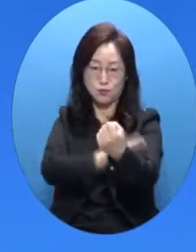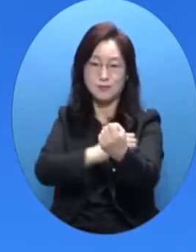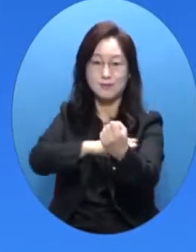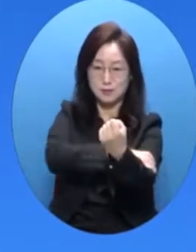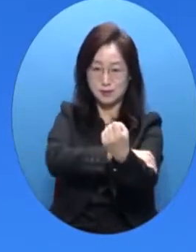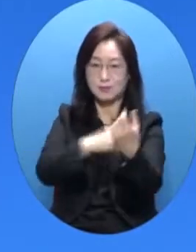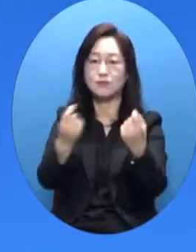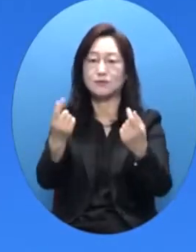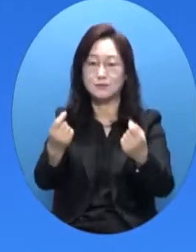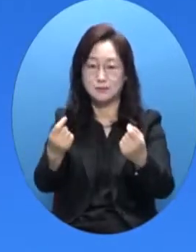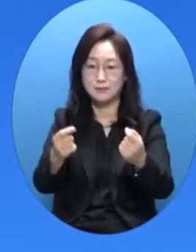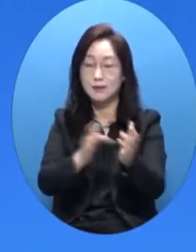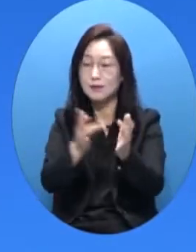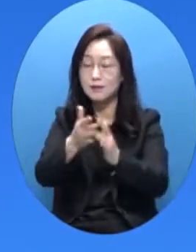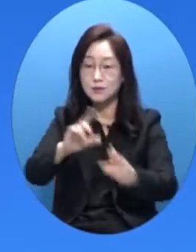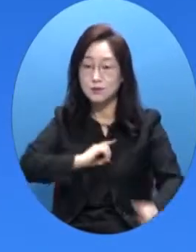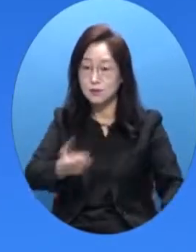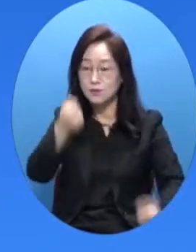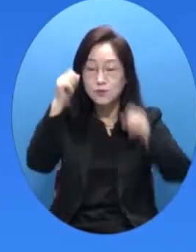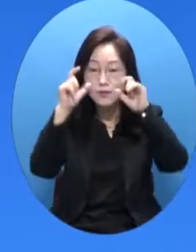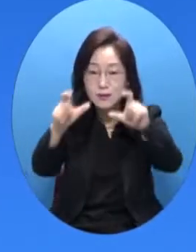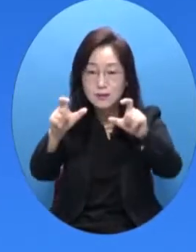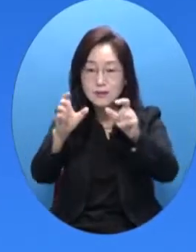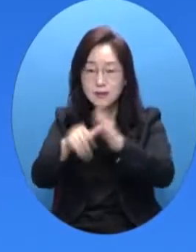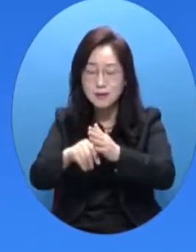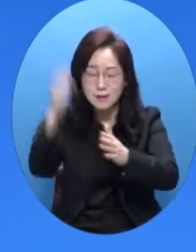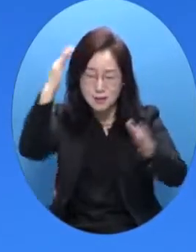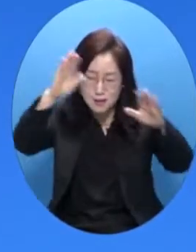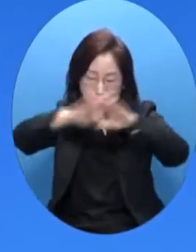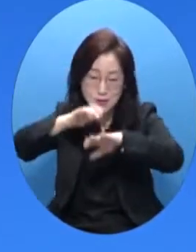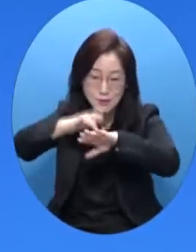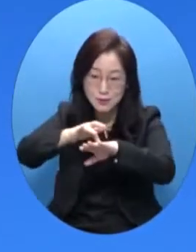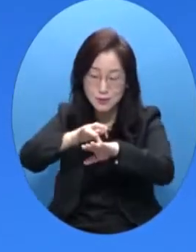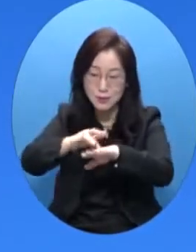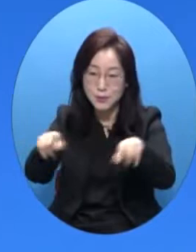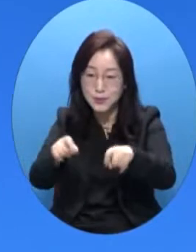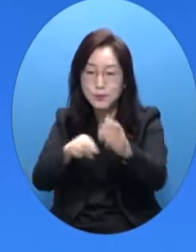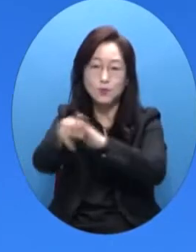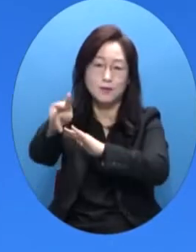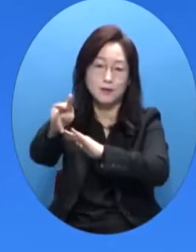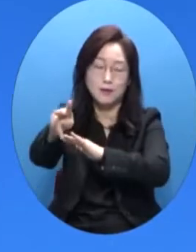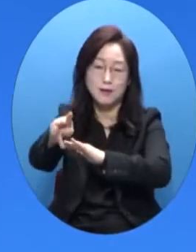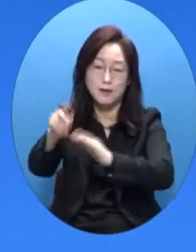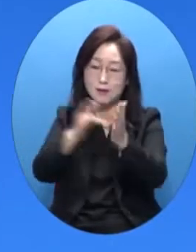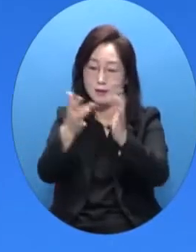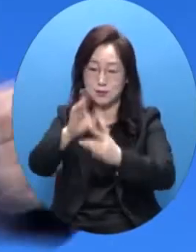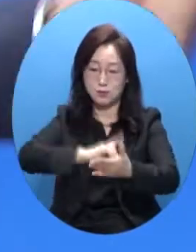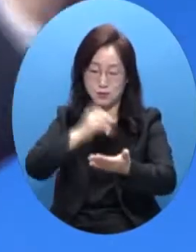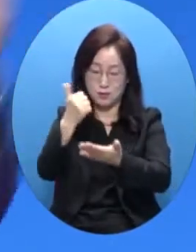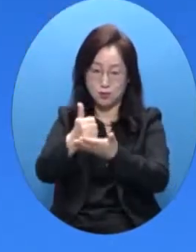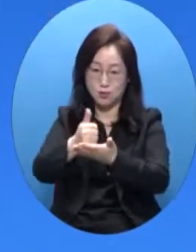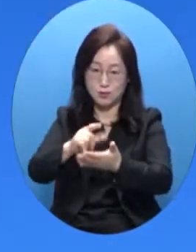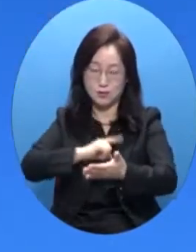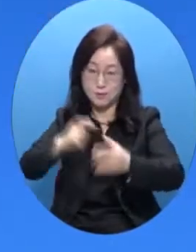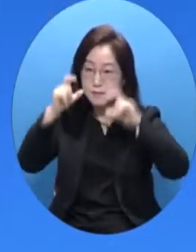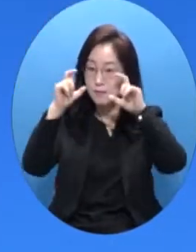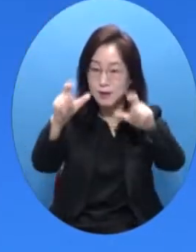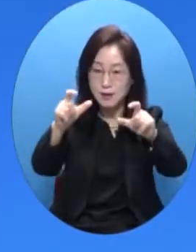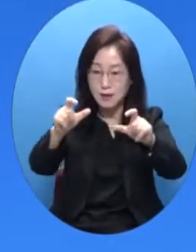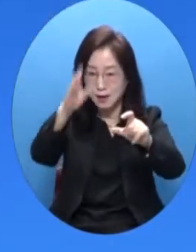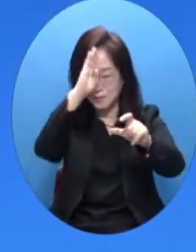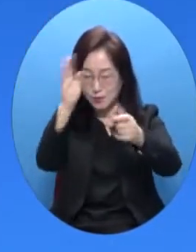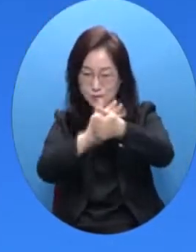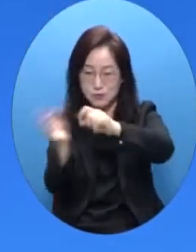것입니다. 예수의 이름으로 외칠 때에 흑암의 권세가 물러가는 것입니다. 예수의 이름으로 선포할 때에 병이 치료 한 바퀴